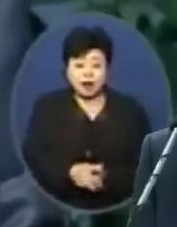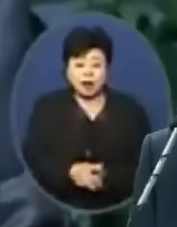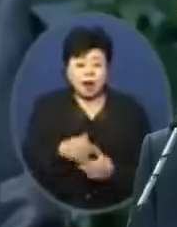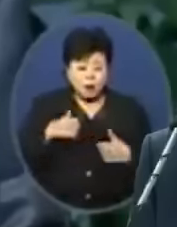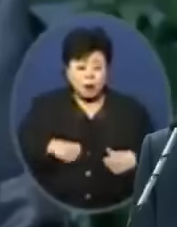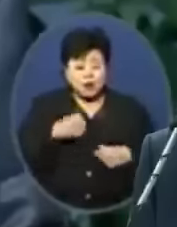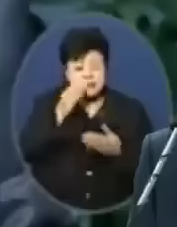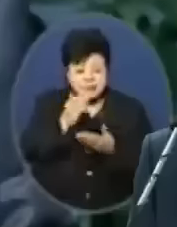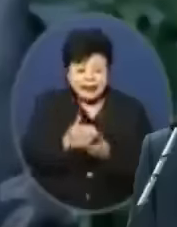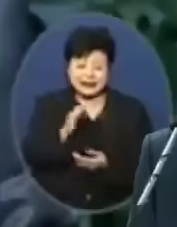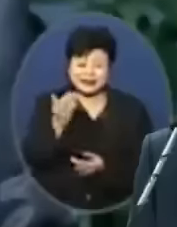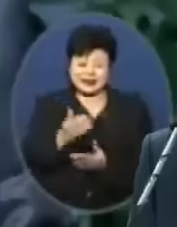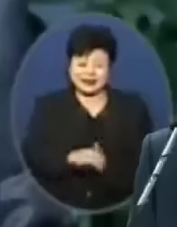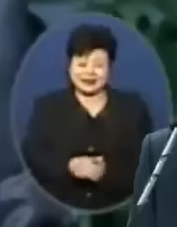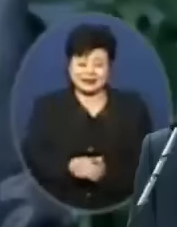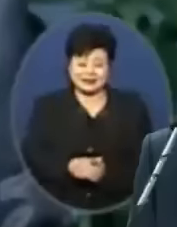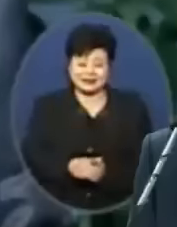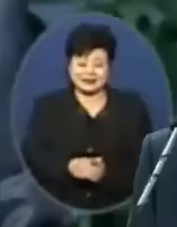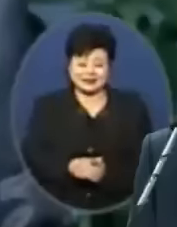포기하지 말아야 되는 것입니다.